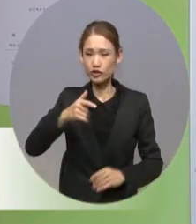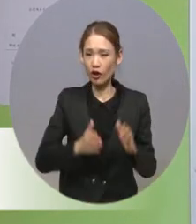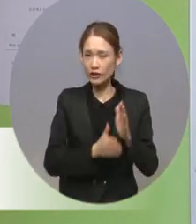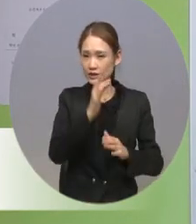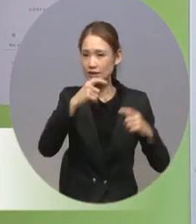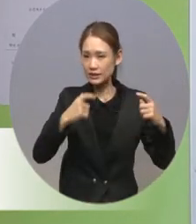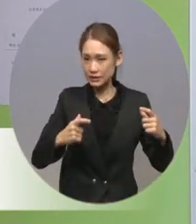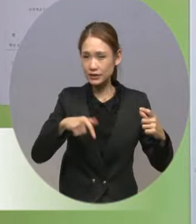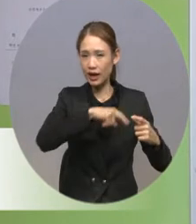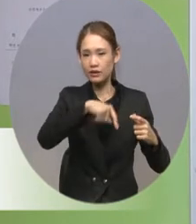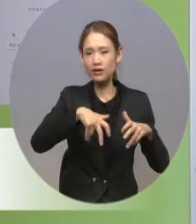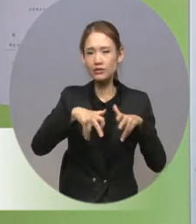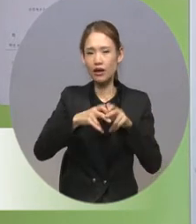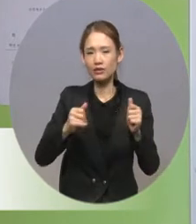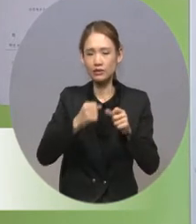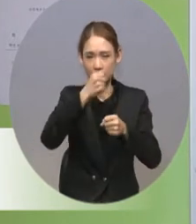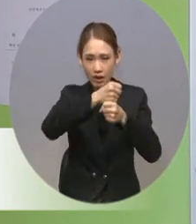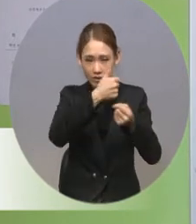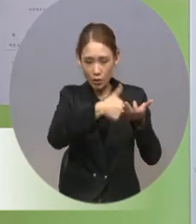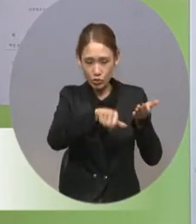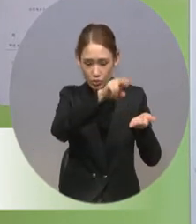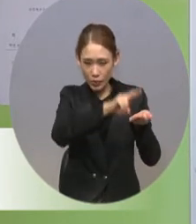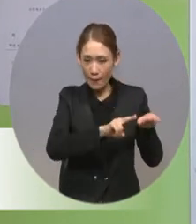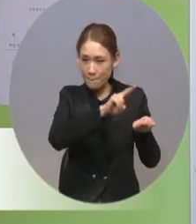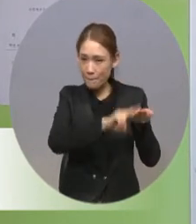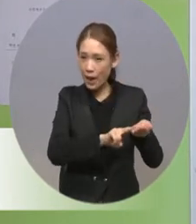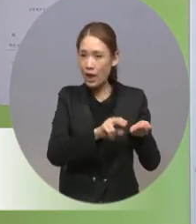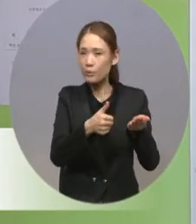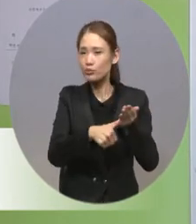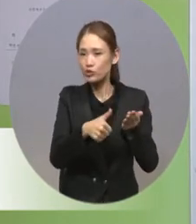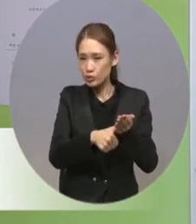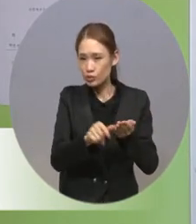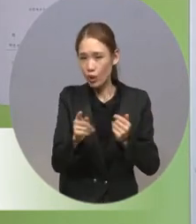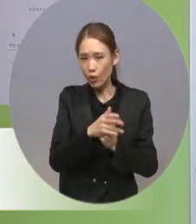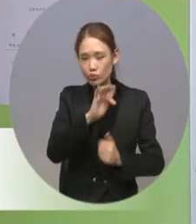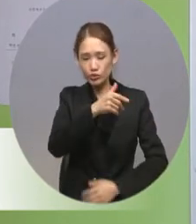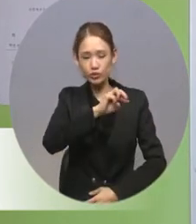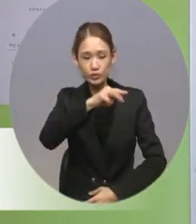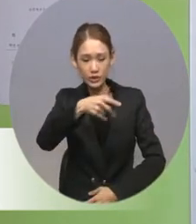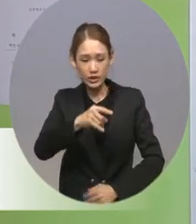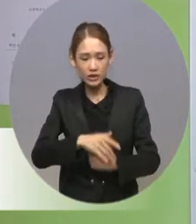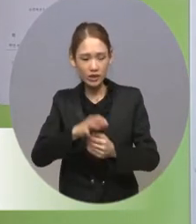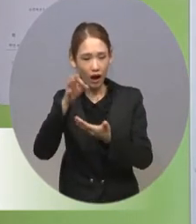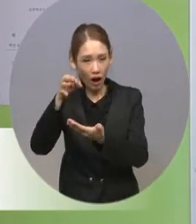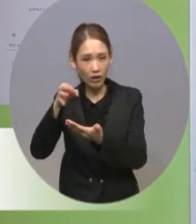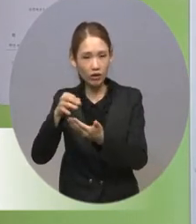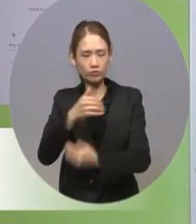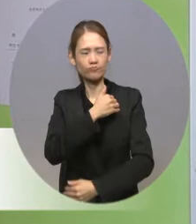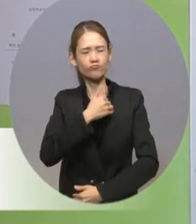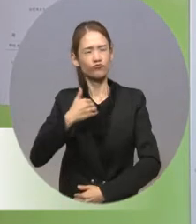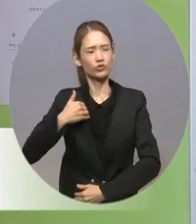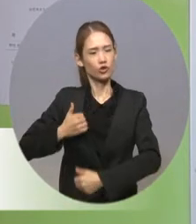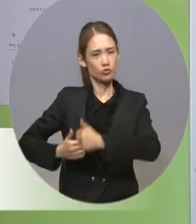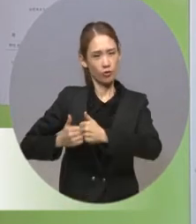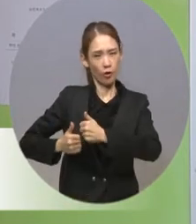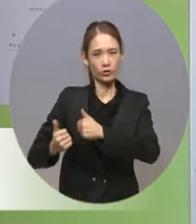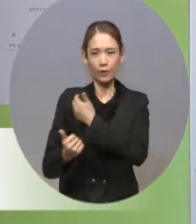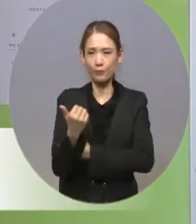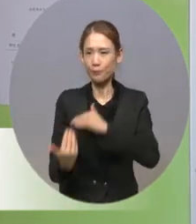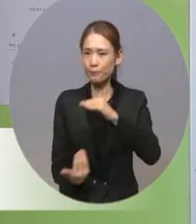순천시 장애인 생산품 판매 제품은 품질이나 가격 면에서 충분히 경쟁력을 갖추고 있기